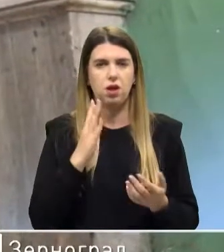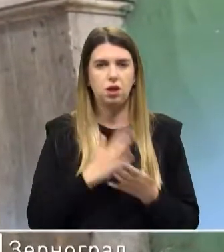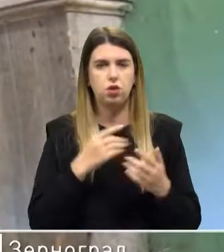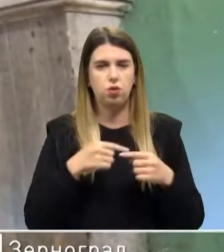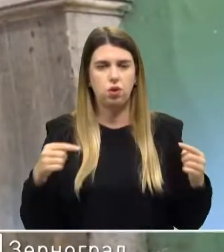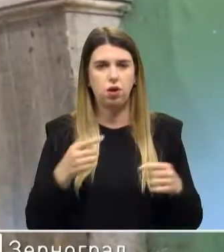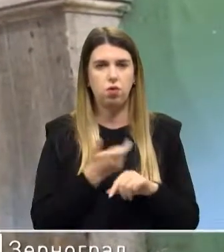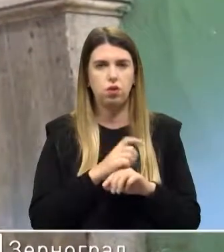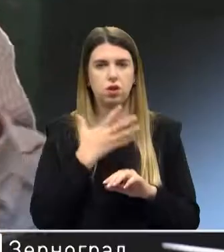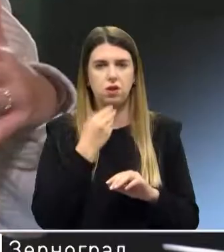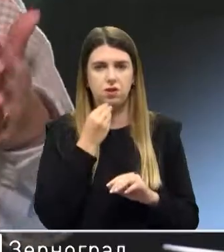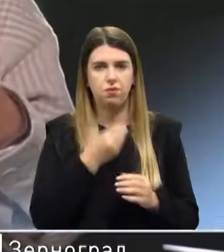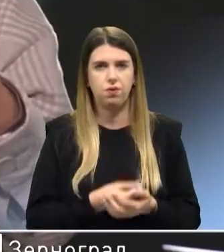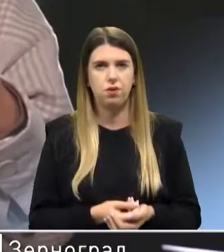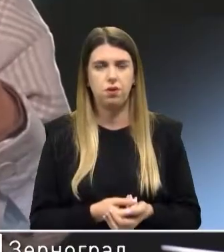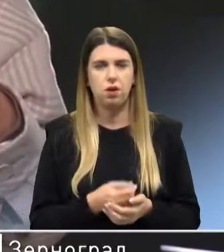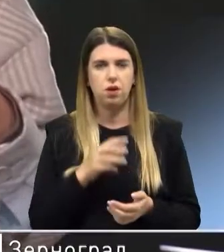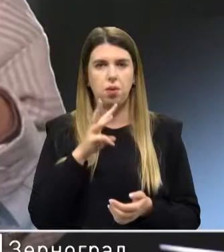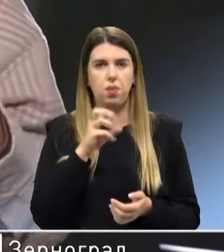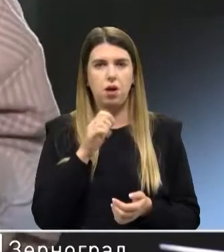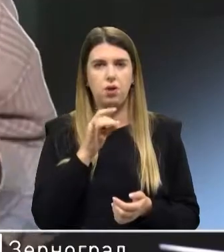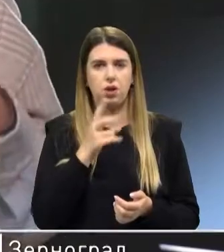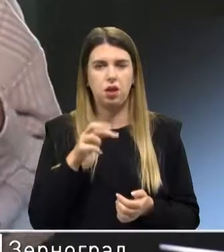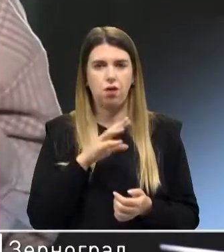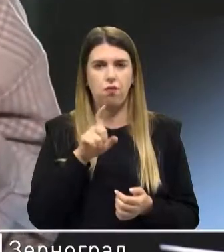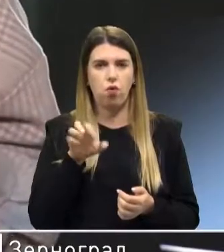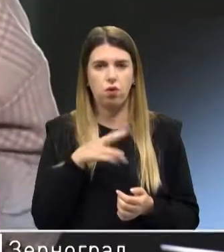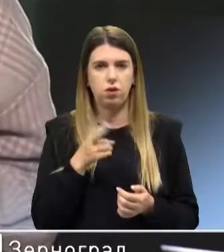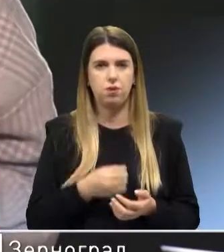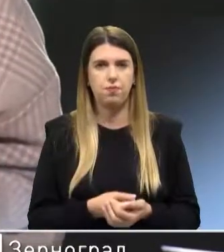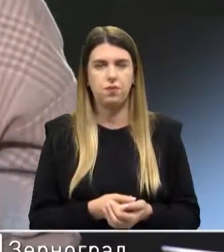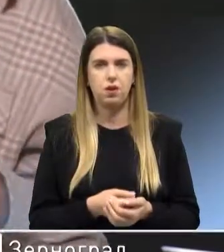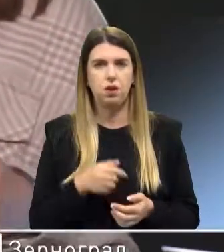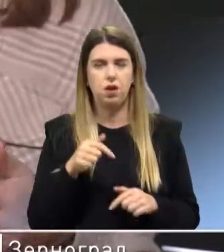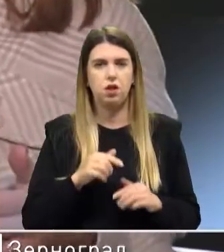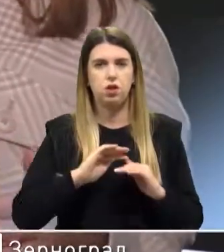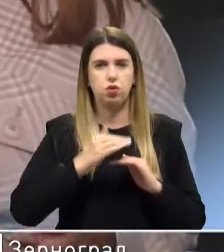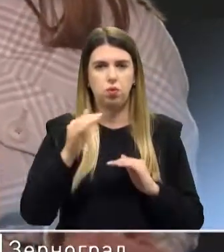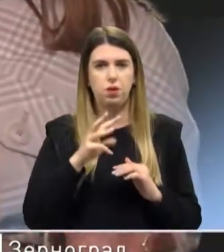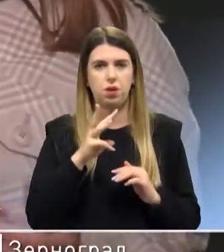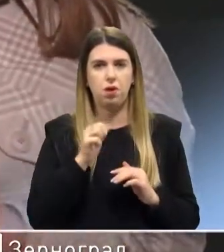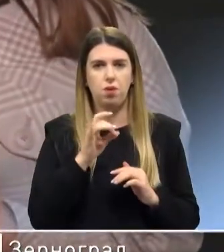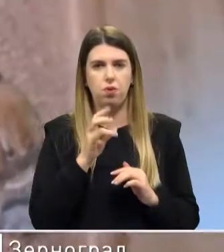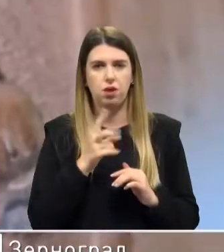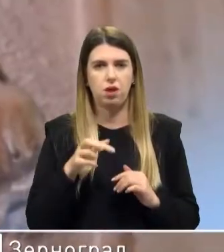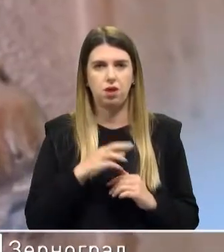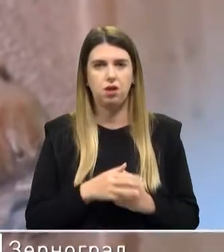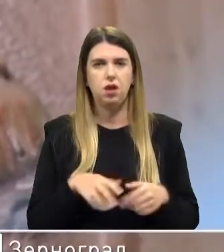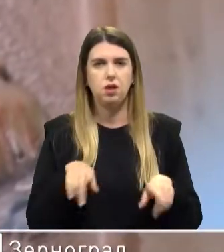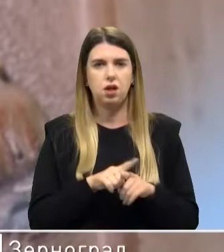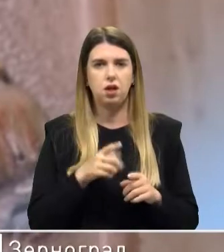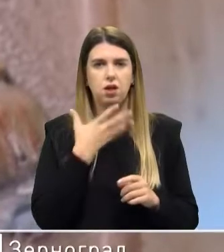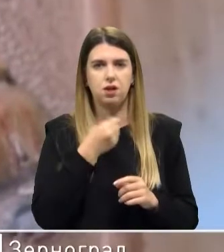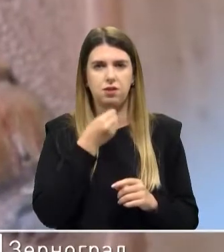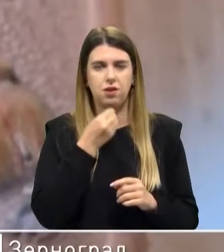другие завораживающие детали. Мраморная входная зона, скажем так, да, то есть это ступени мраморные и такая